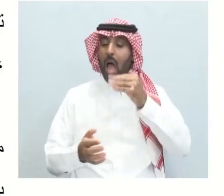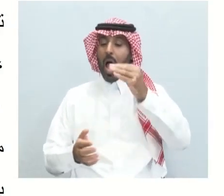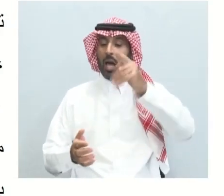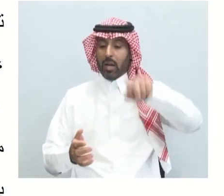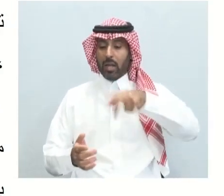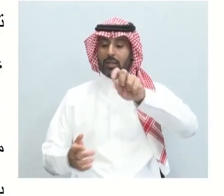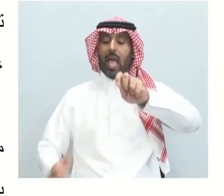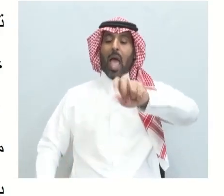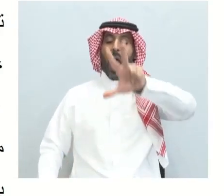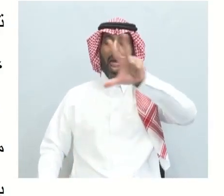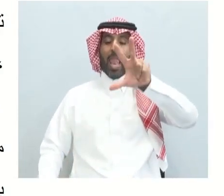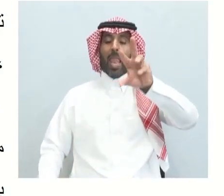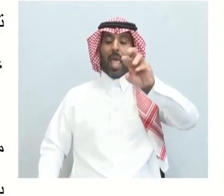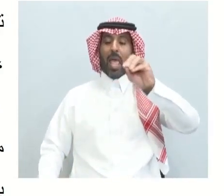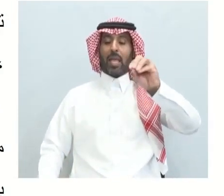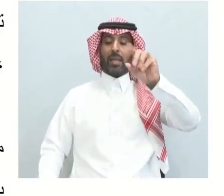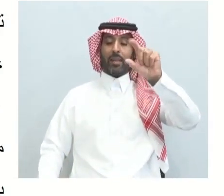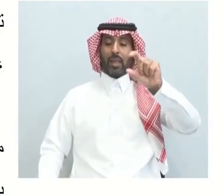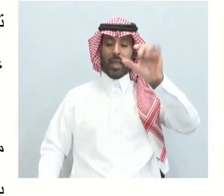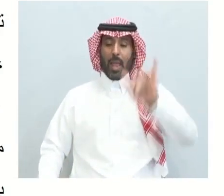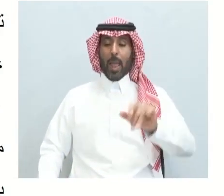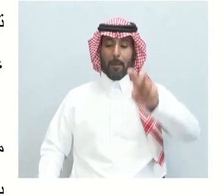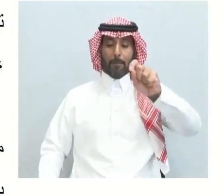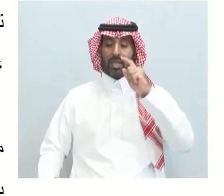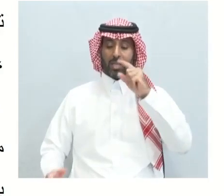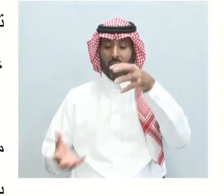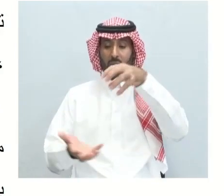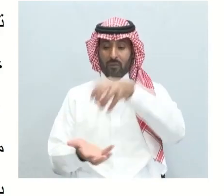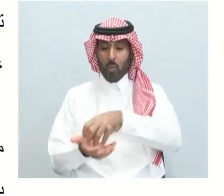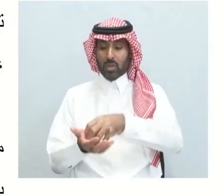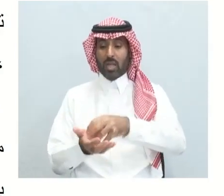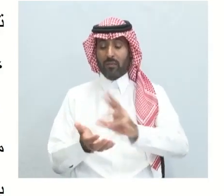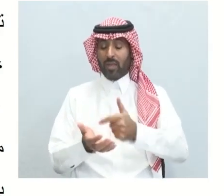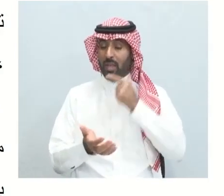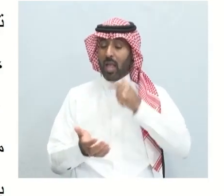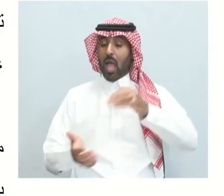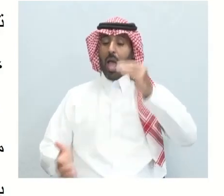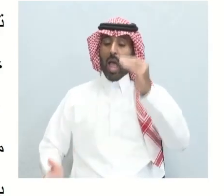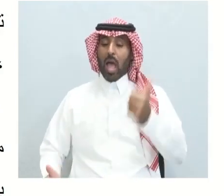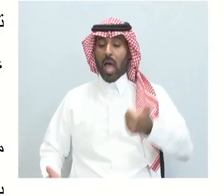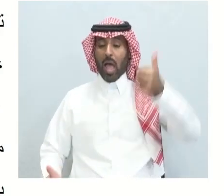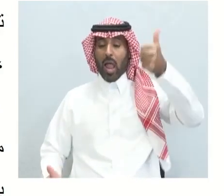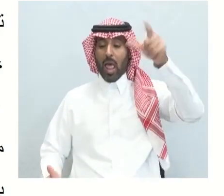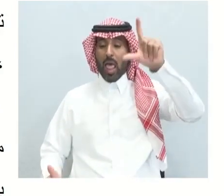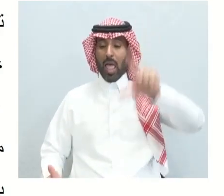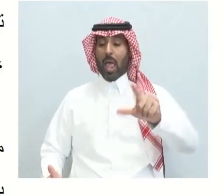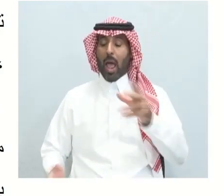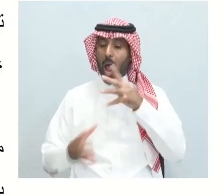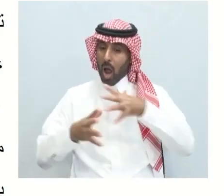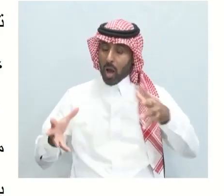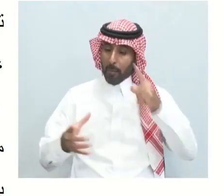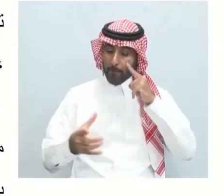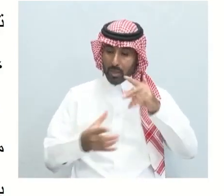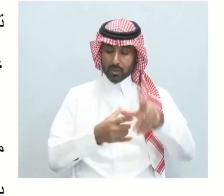الهتيم اذ تقع في الوسط في منطقه حائل واكبر حرات الاقليم